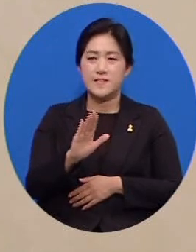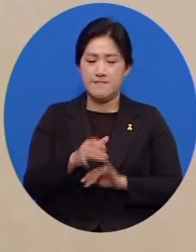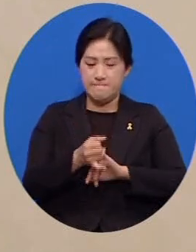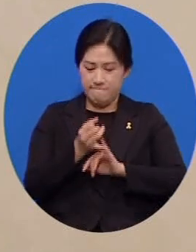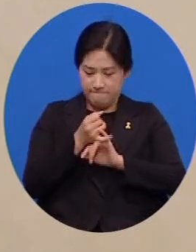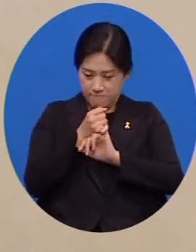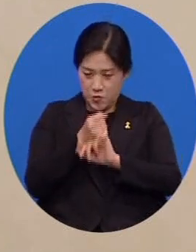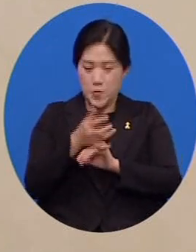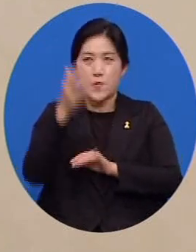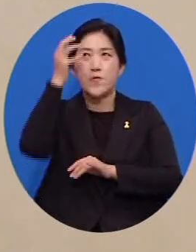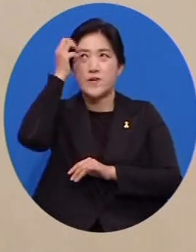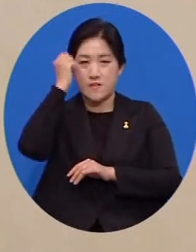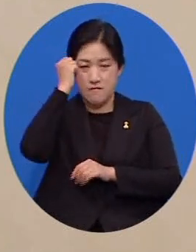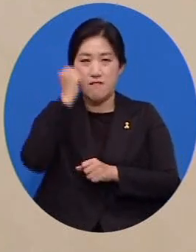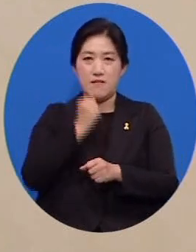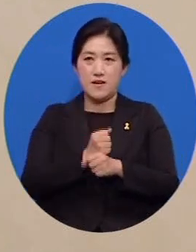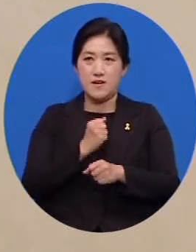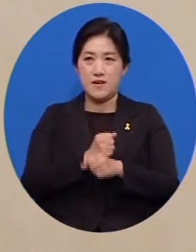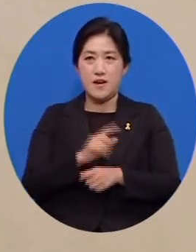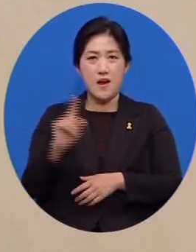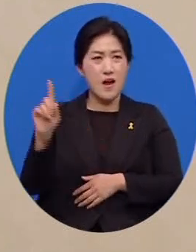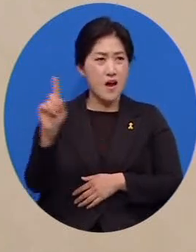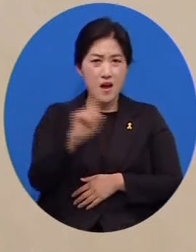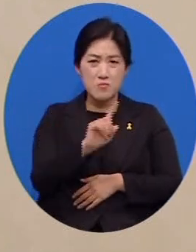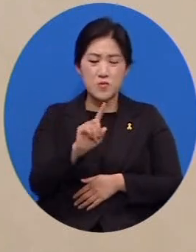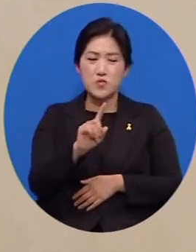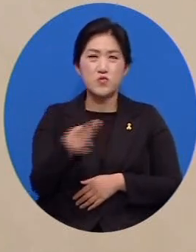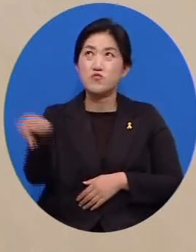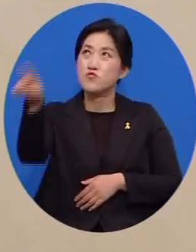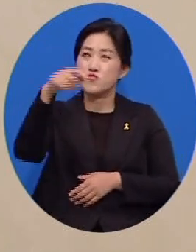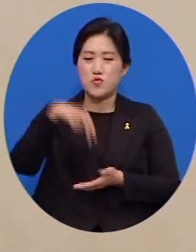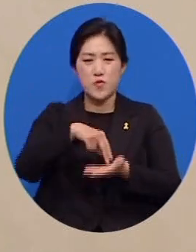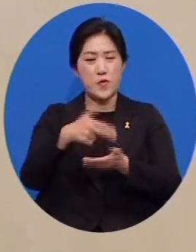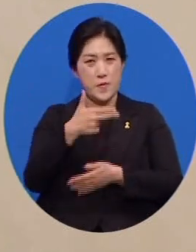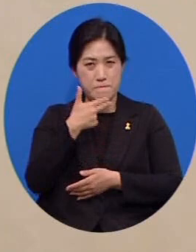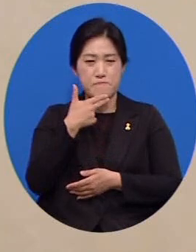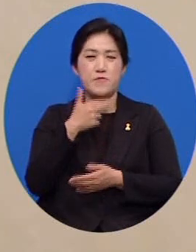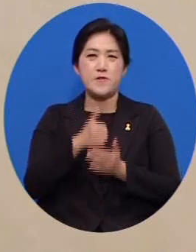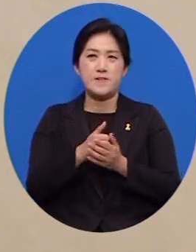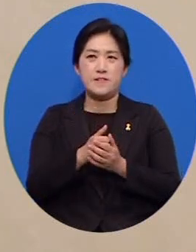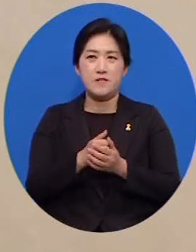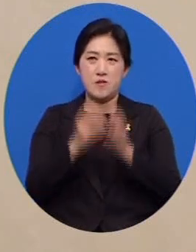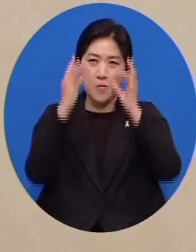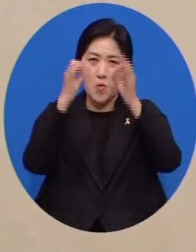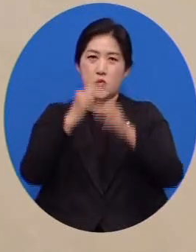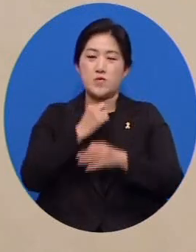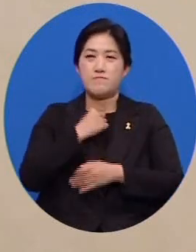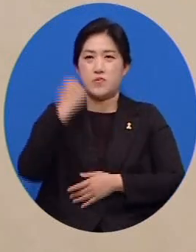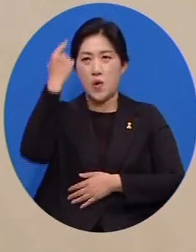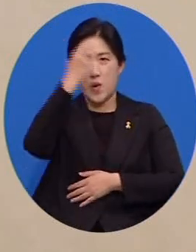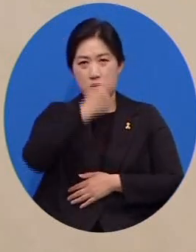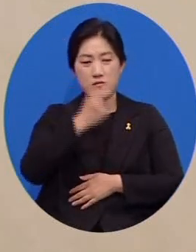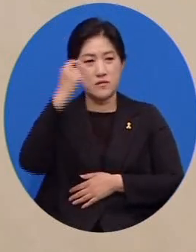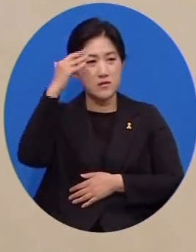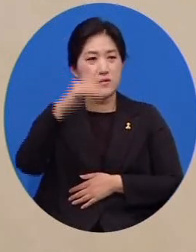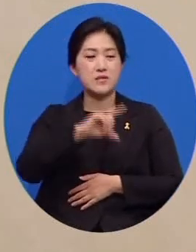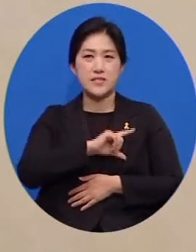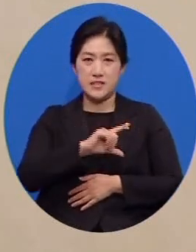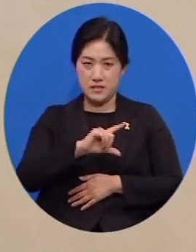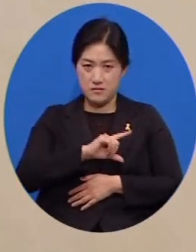꼭 기억할게, 아무도 외롭지 않게, 보고픈 얼굴들, 그리운